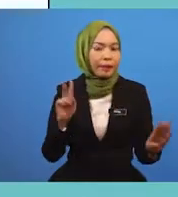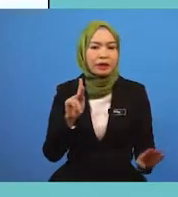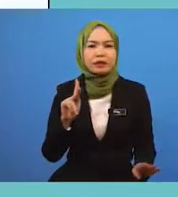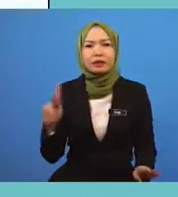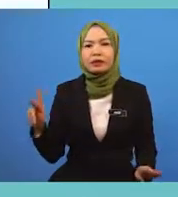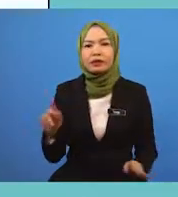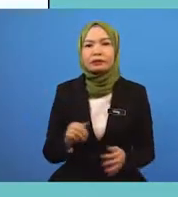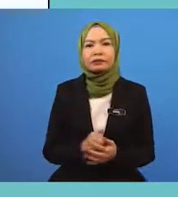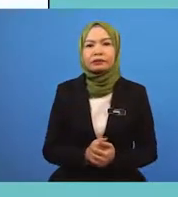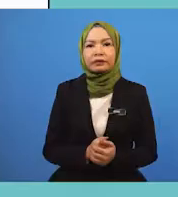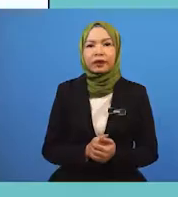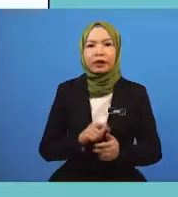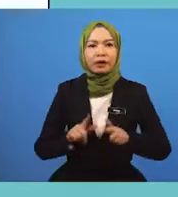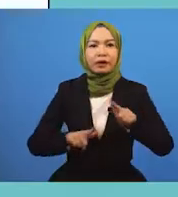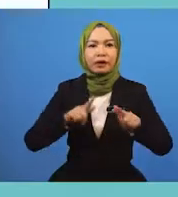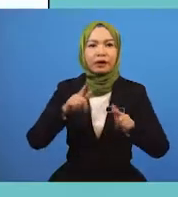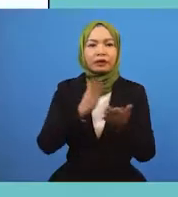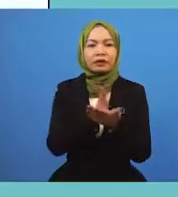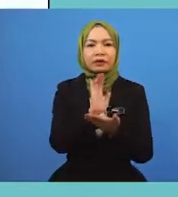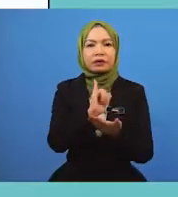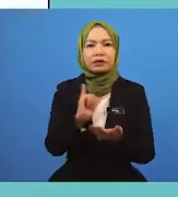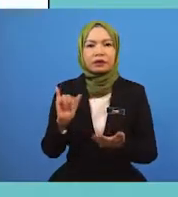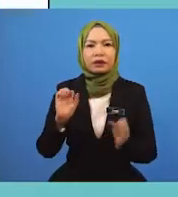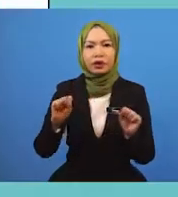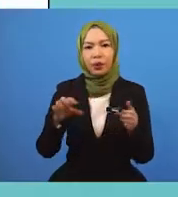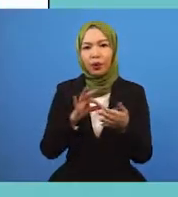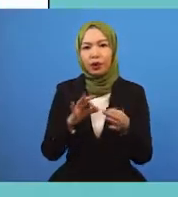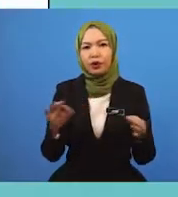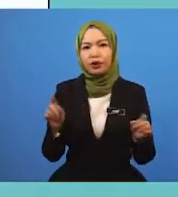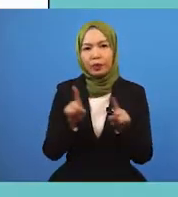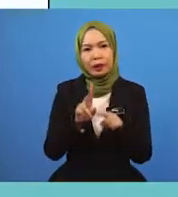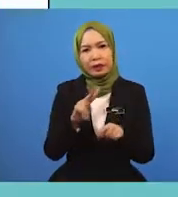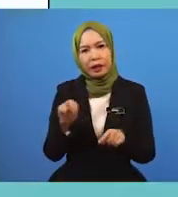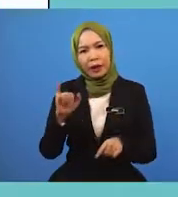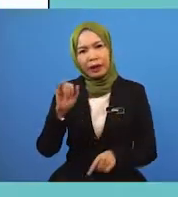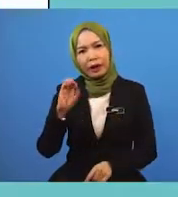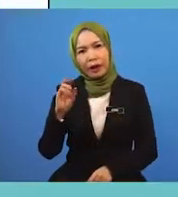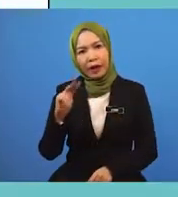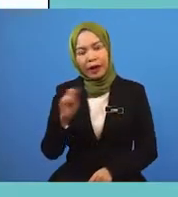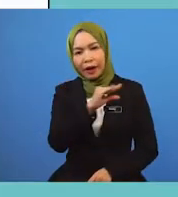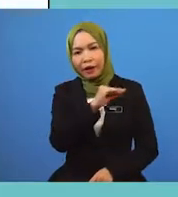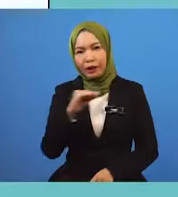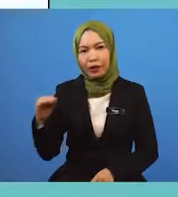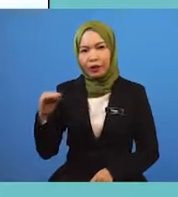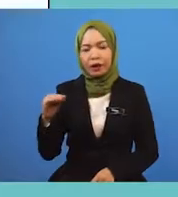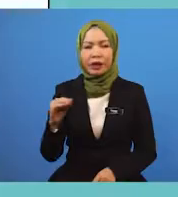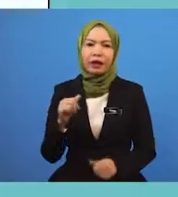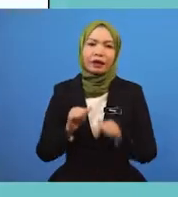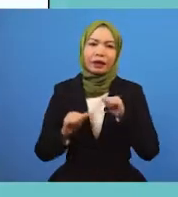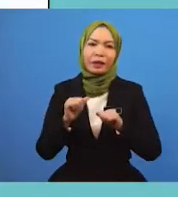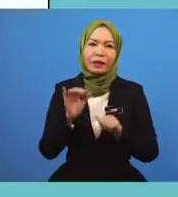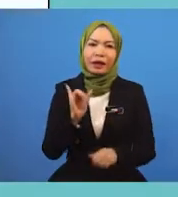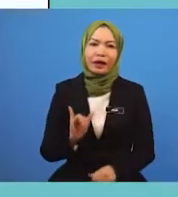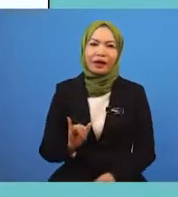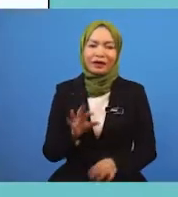bolehlah menulis persamaan ion daripada persamaan kimia yang dinyatakan. Lihat